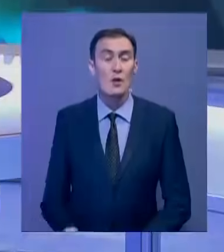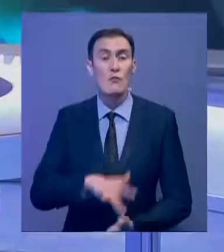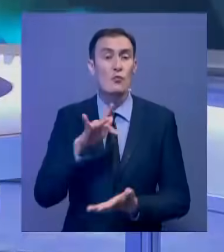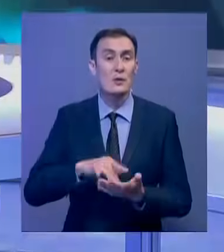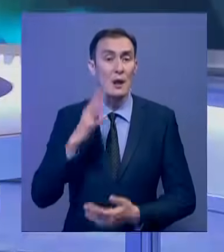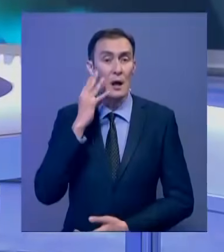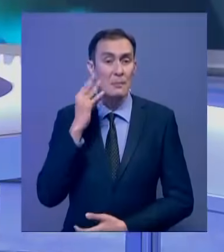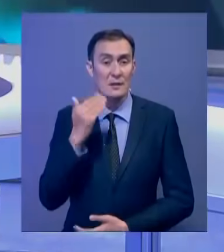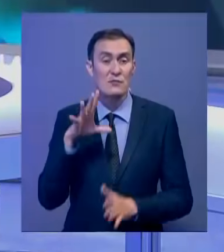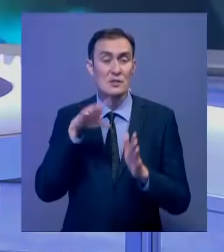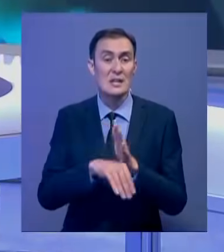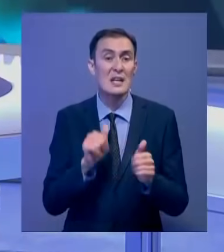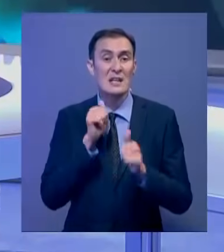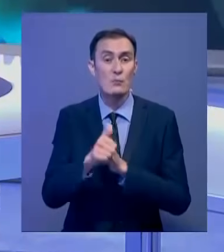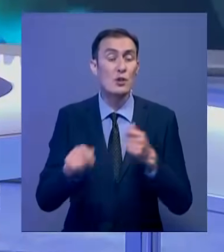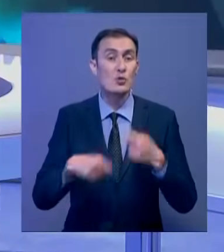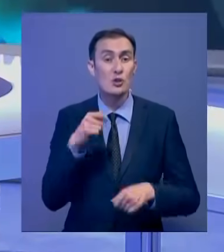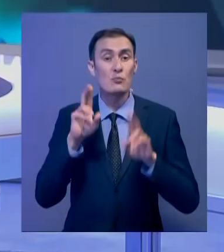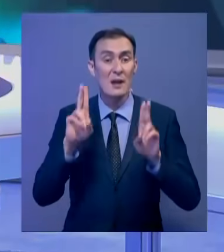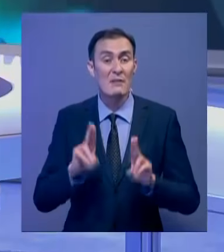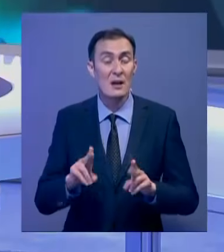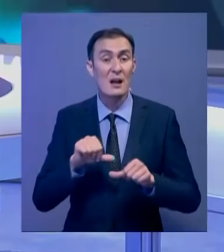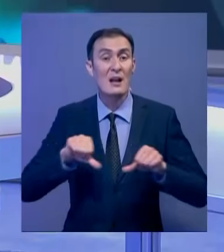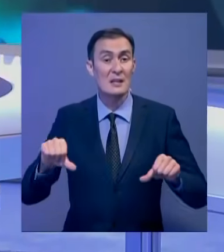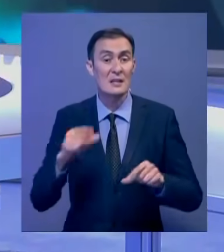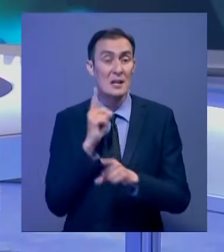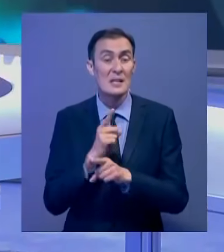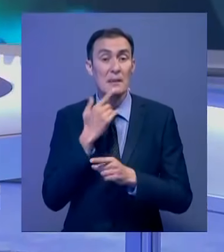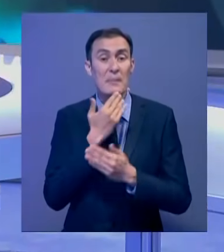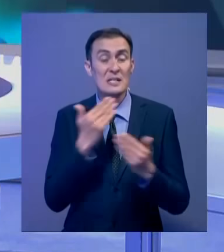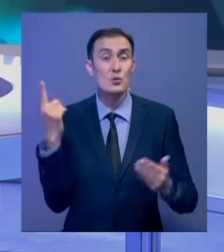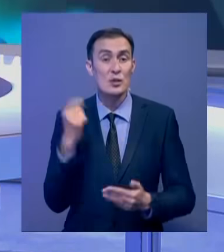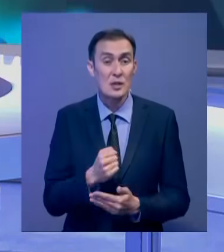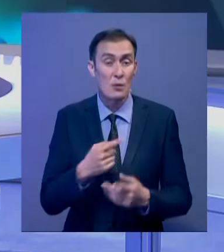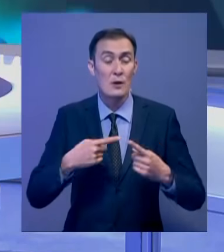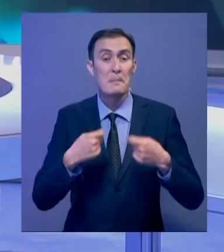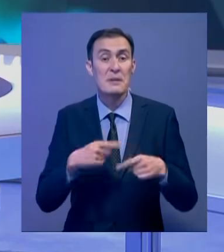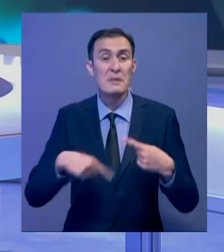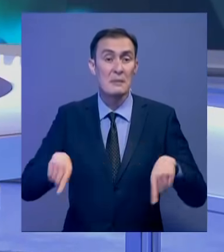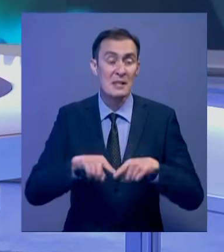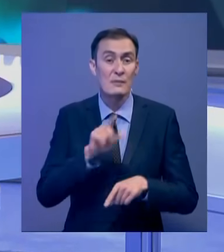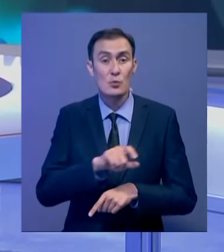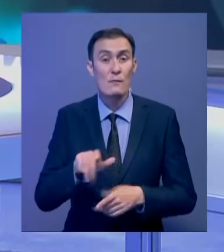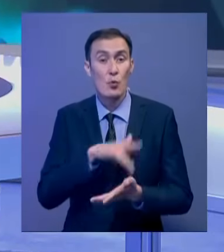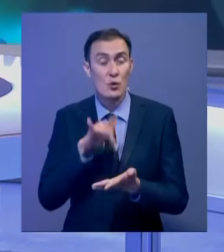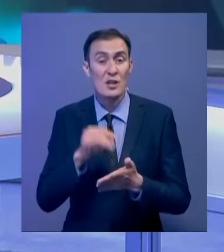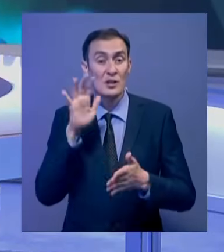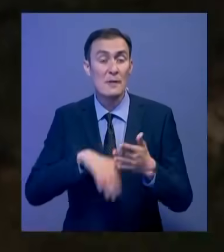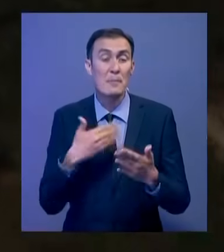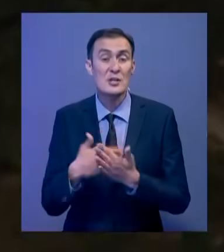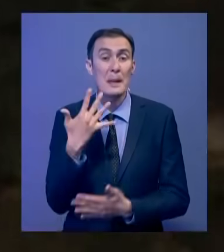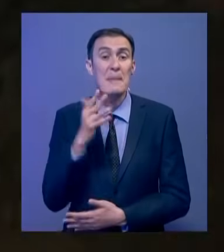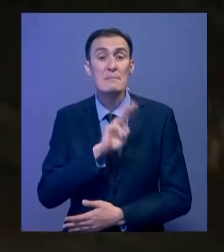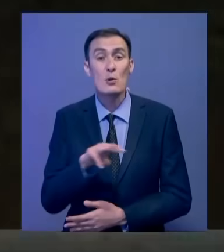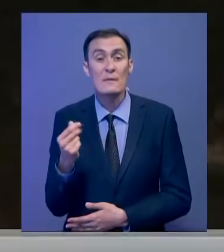Между тем, Алма-Аты в числе лидеров по нарушениям режима карантина. Только за последнюю неделю субъектов предпринимательства и жителей мегаполиса оштрафовали почти